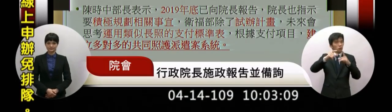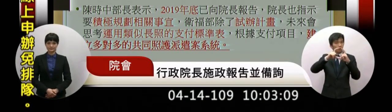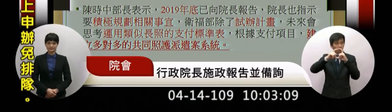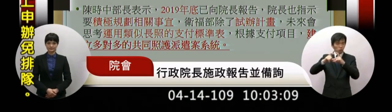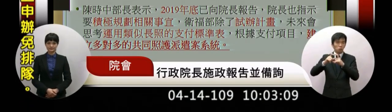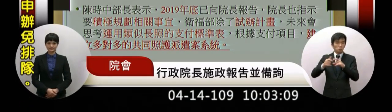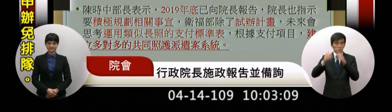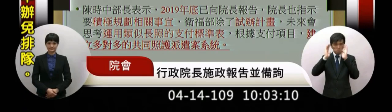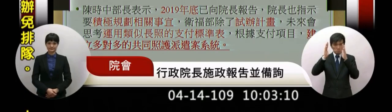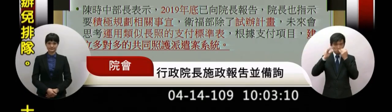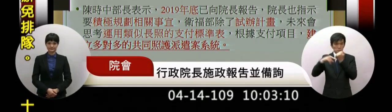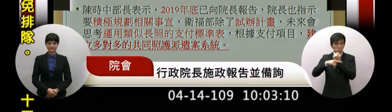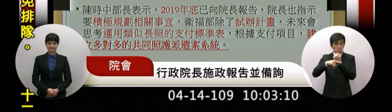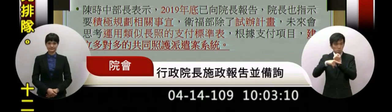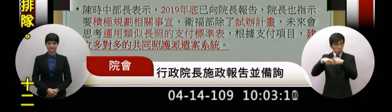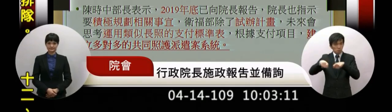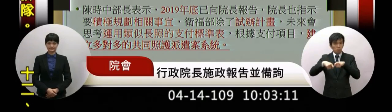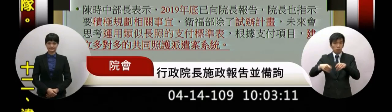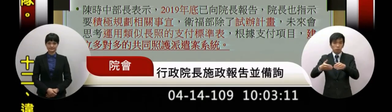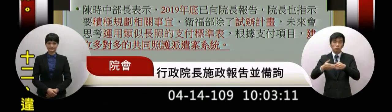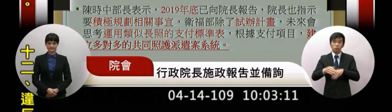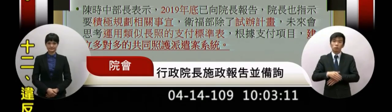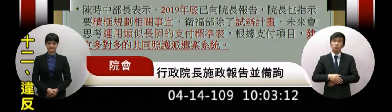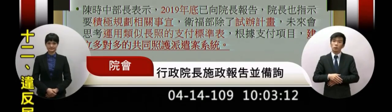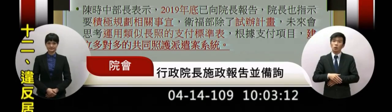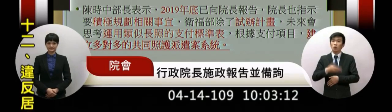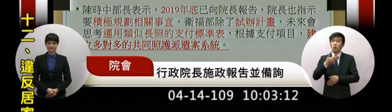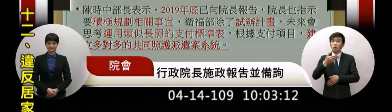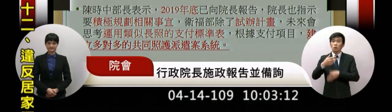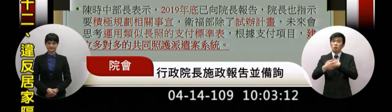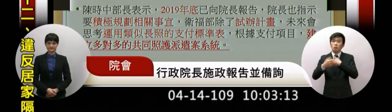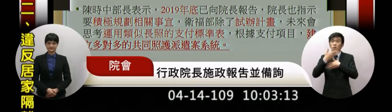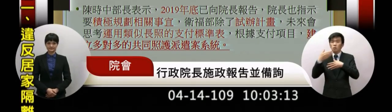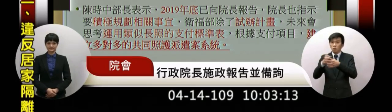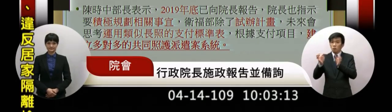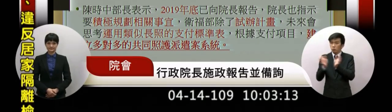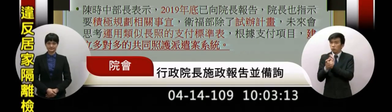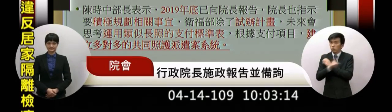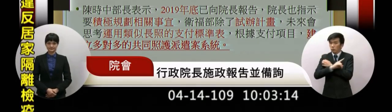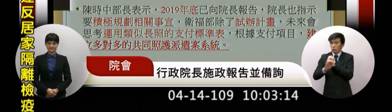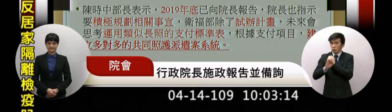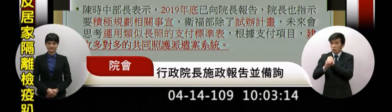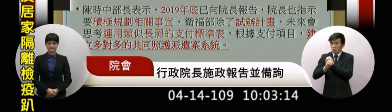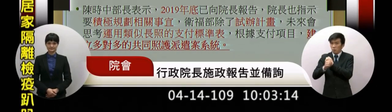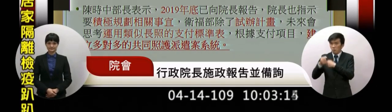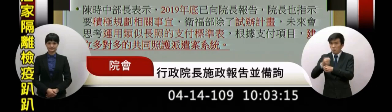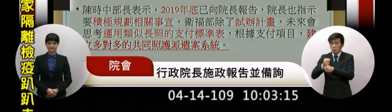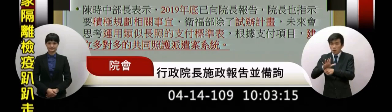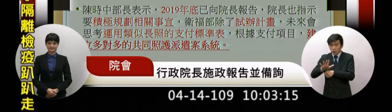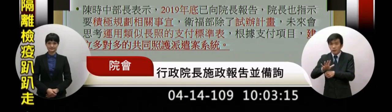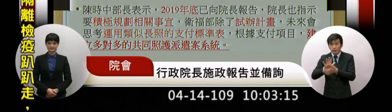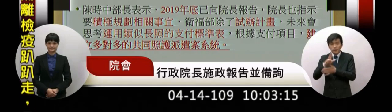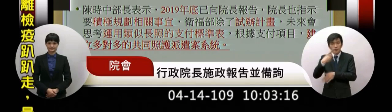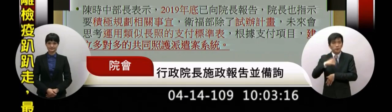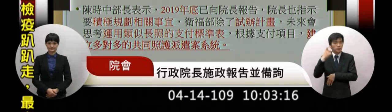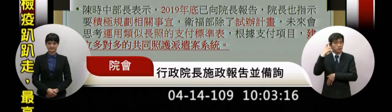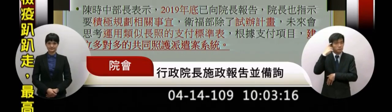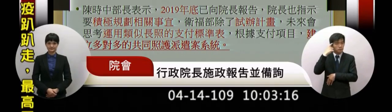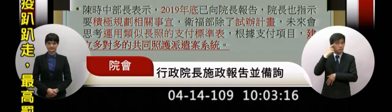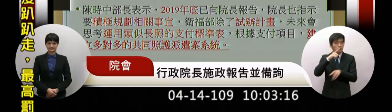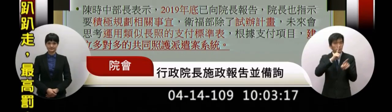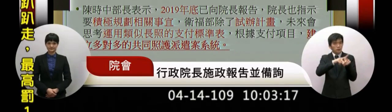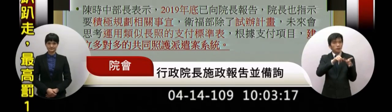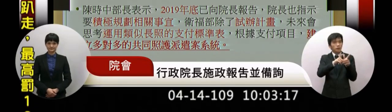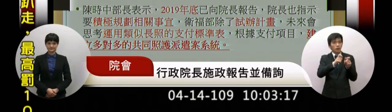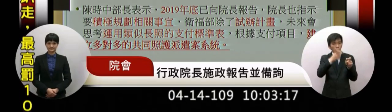关的事宜。卫福部除了试办计划，未来会思考运用类似长照的支付标准